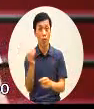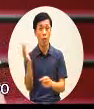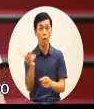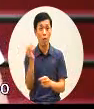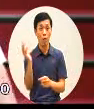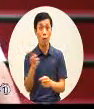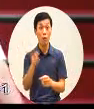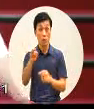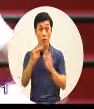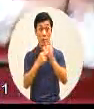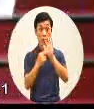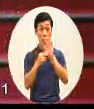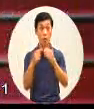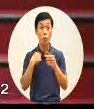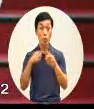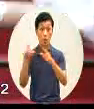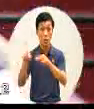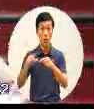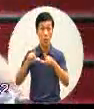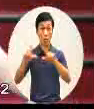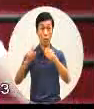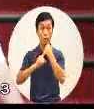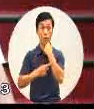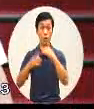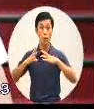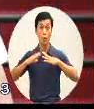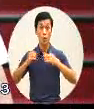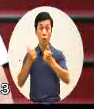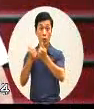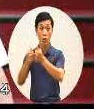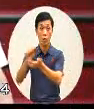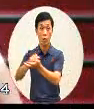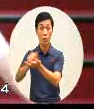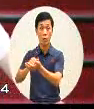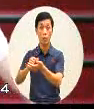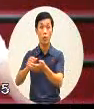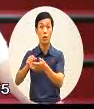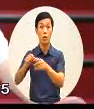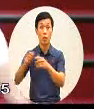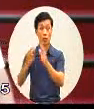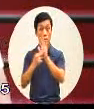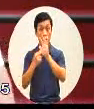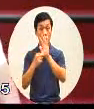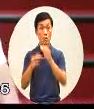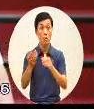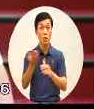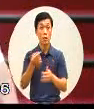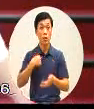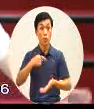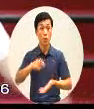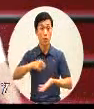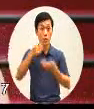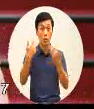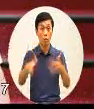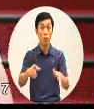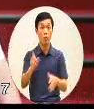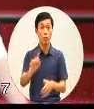你要解释，我从大法官里面解释。来，就是刚才我开门见山跟你讲